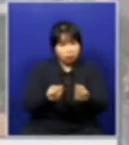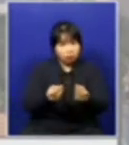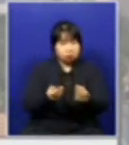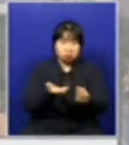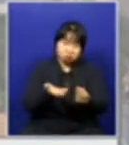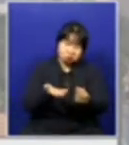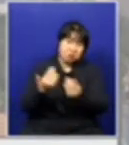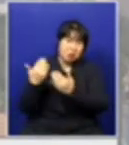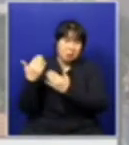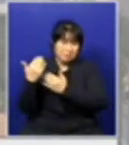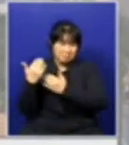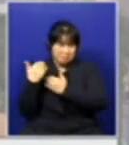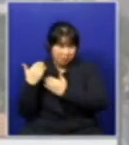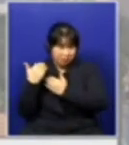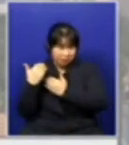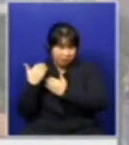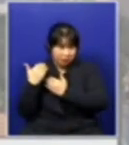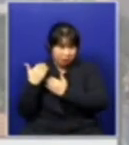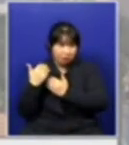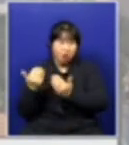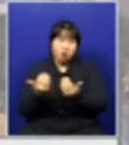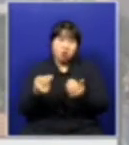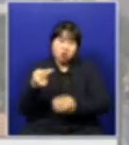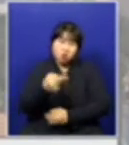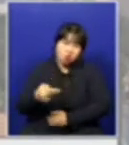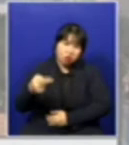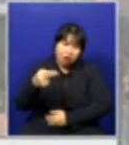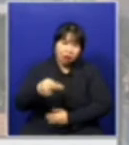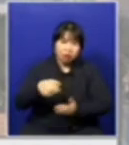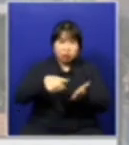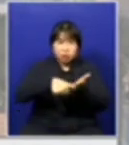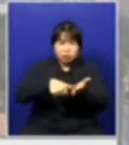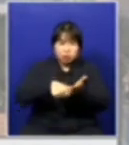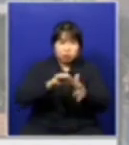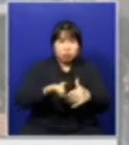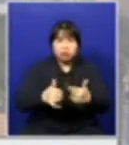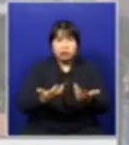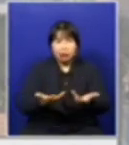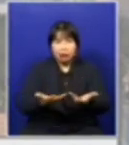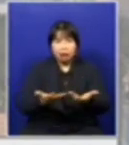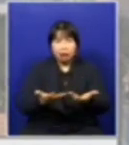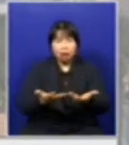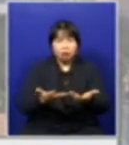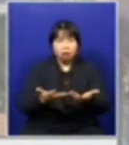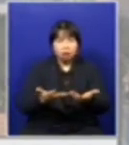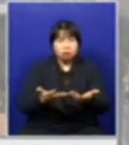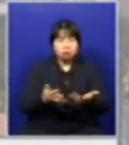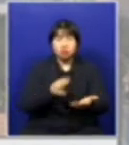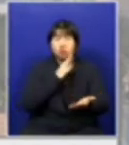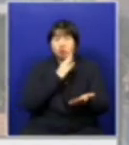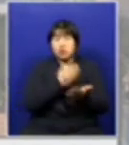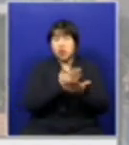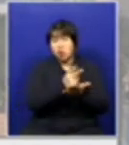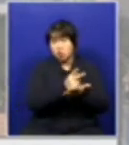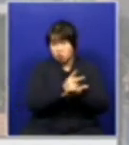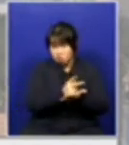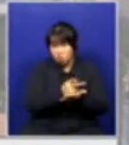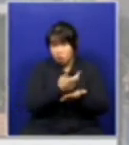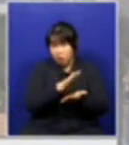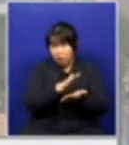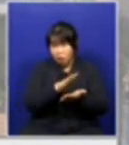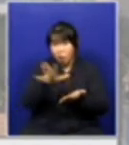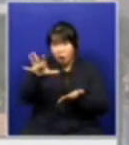าระที่ลูกหลานต้องชดใช้ค่าความมั่งคั่งที่รัฐบาลซื้อมาจากอนาค